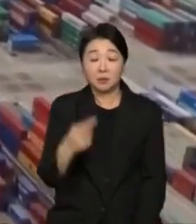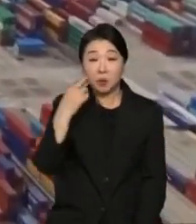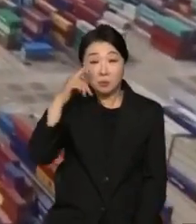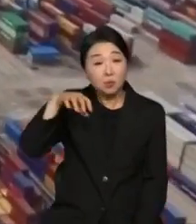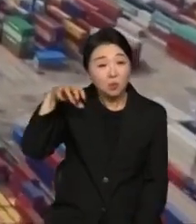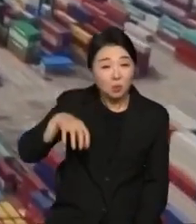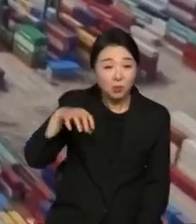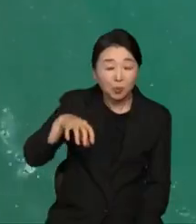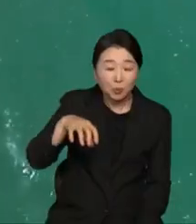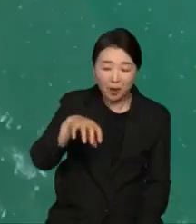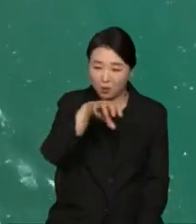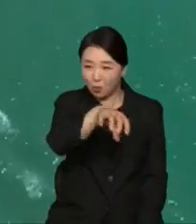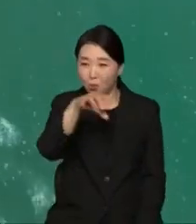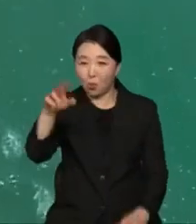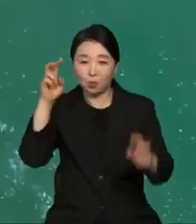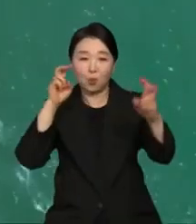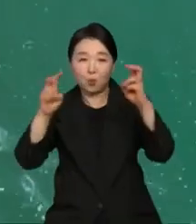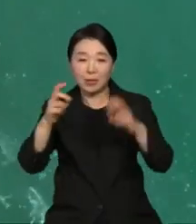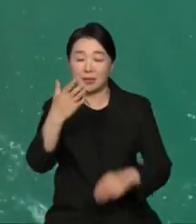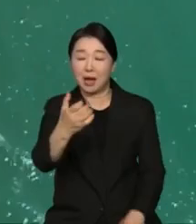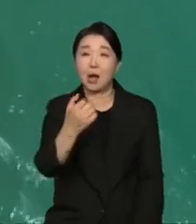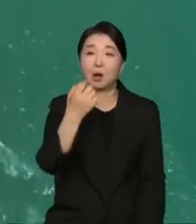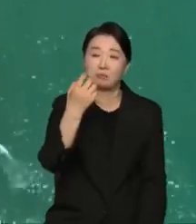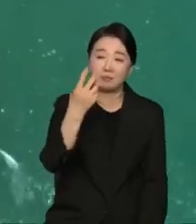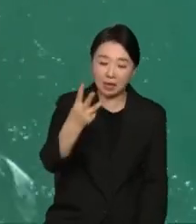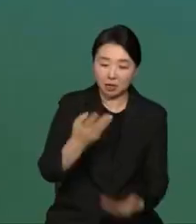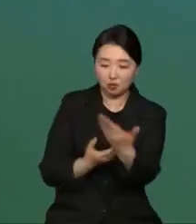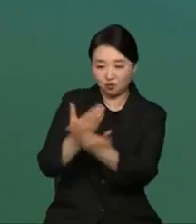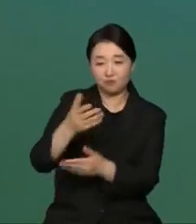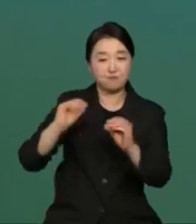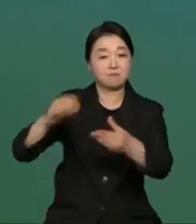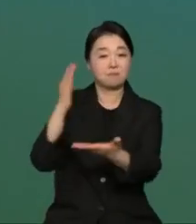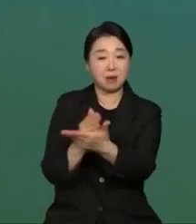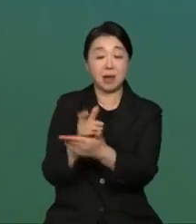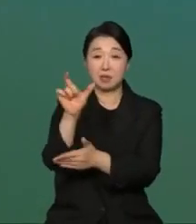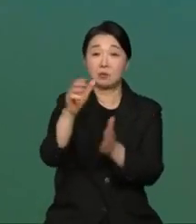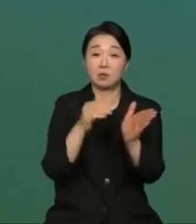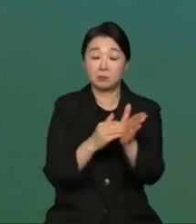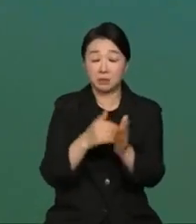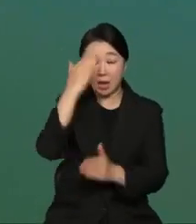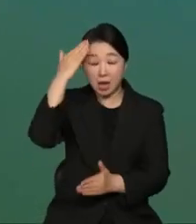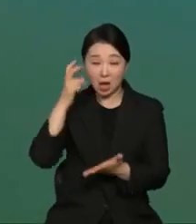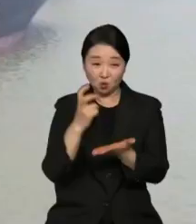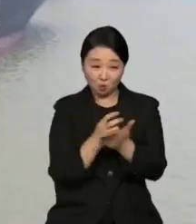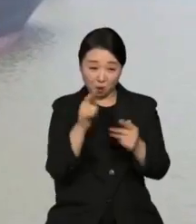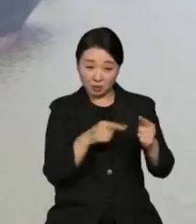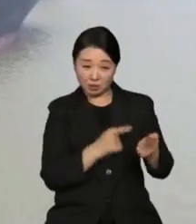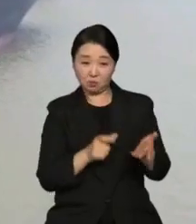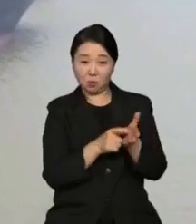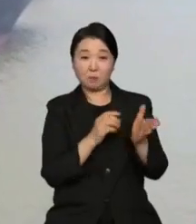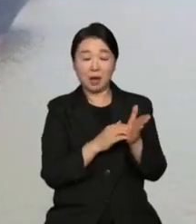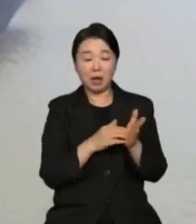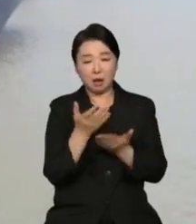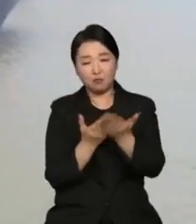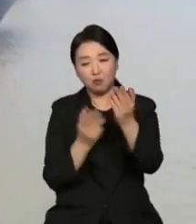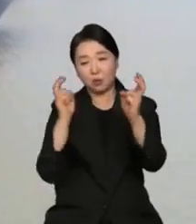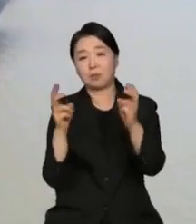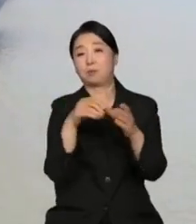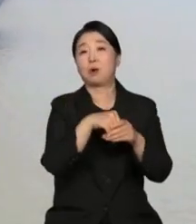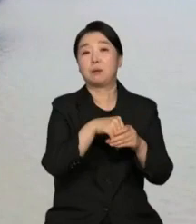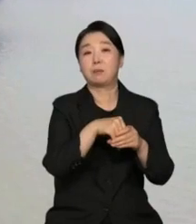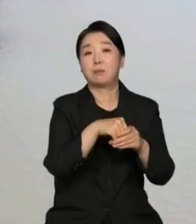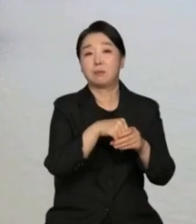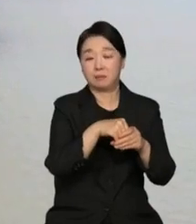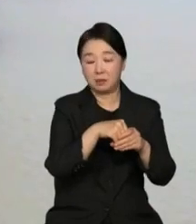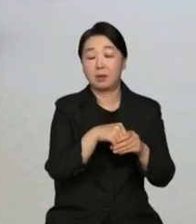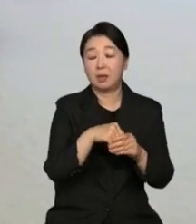기업 93곳을 수출 통제 명단에 올렸습니다. 한국의 법인을 등록한 한 국제 무역 회사도 포함되었는데